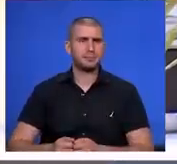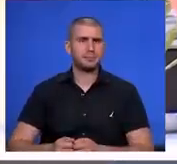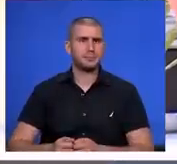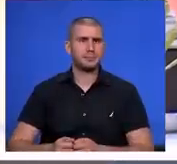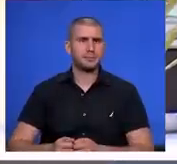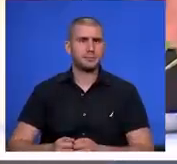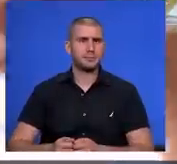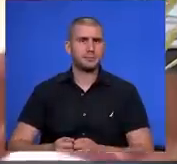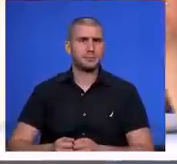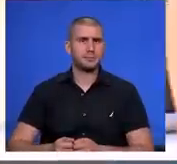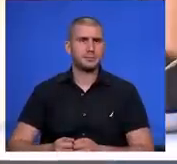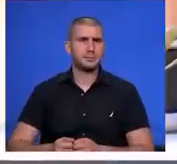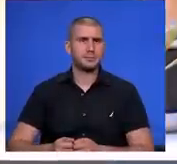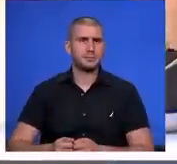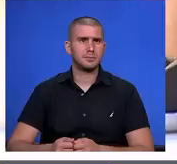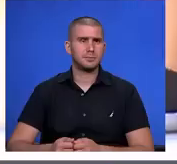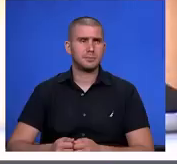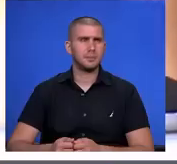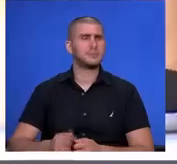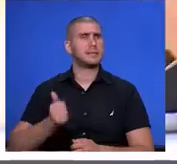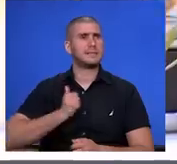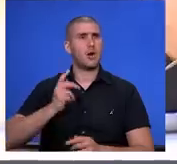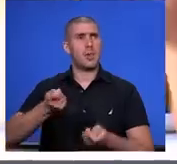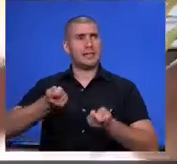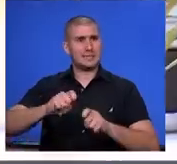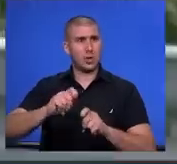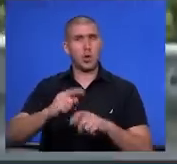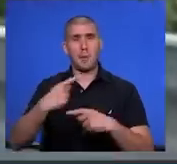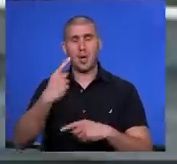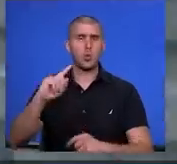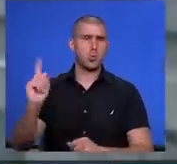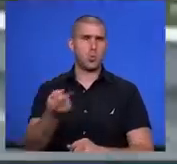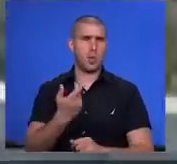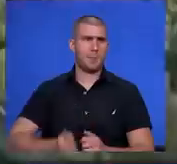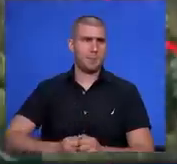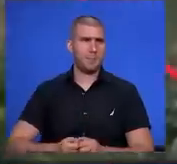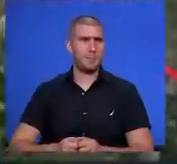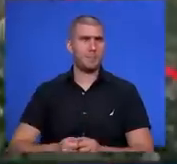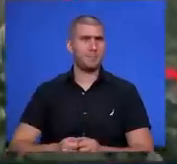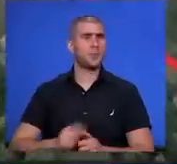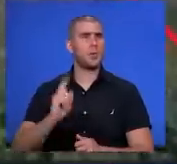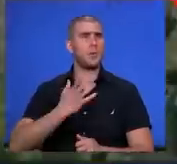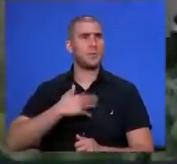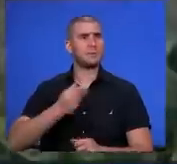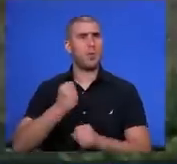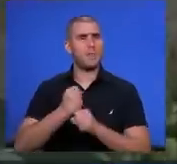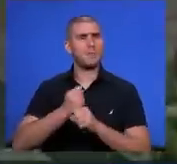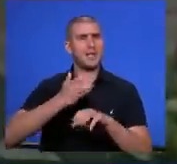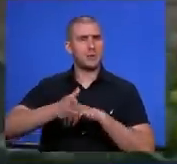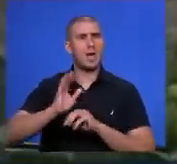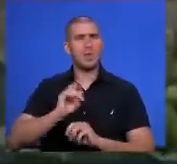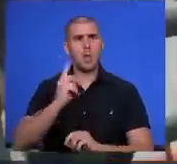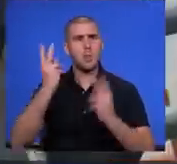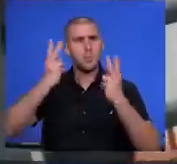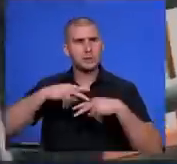שלא נתבלבל. הצבא יכל לסגור אותם תוך יום אחד כולם. זה נוח לכולם, כי כולם רצו עובדים שיכנסו. עדיין לא היה